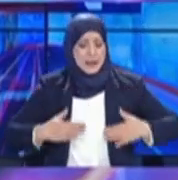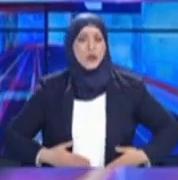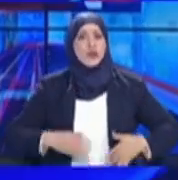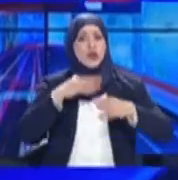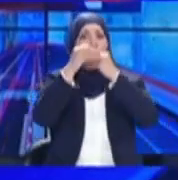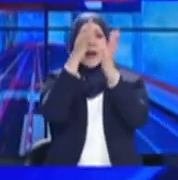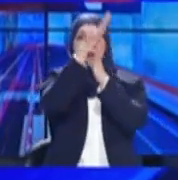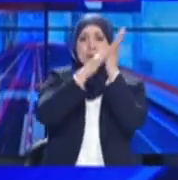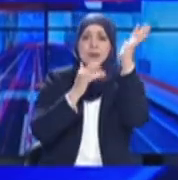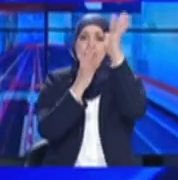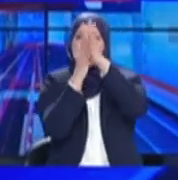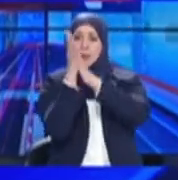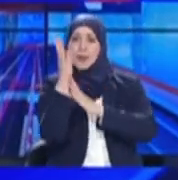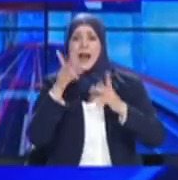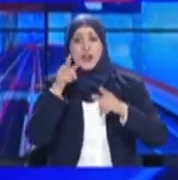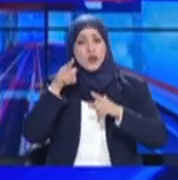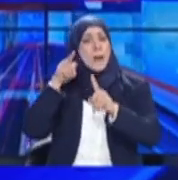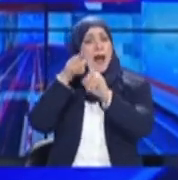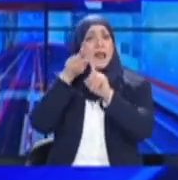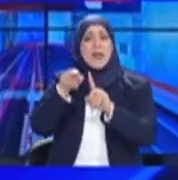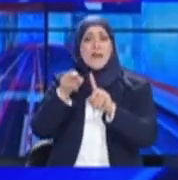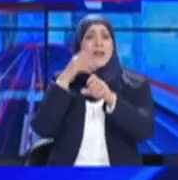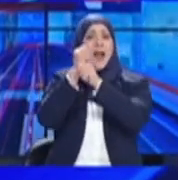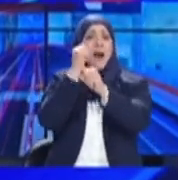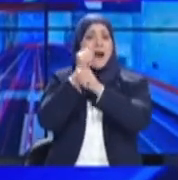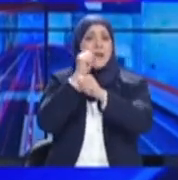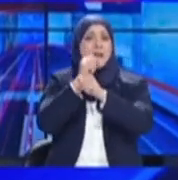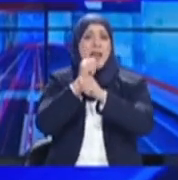استعدادهم بيواجهوا ال ال من